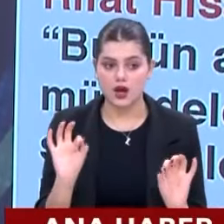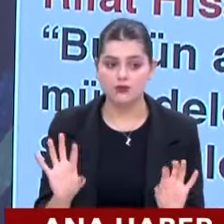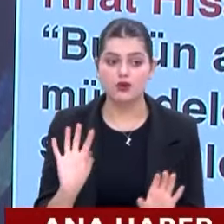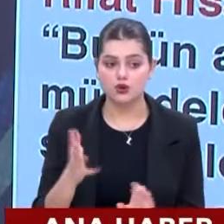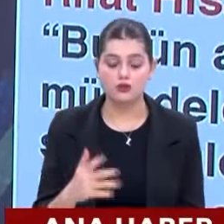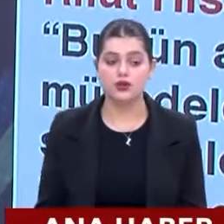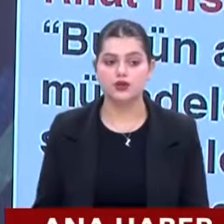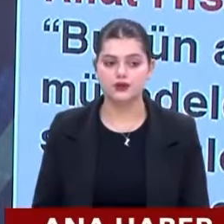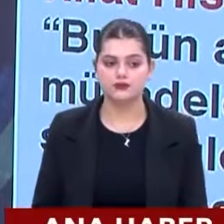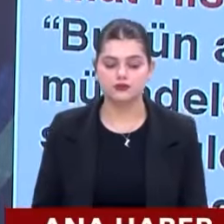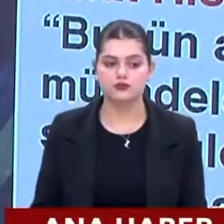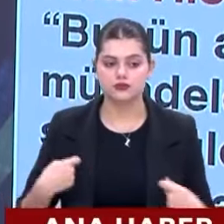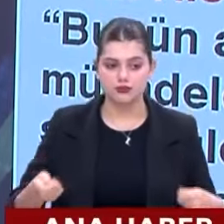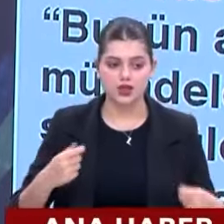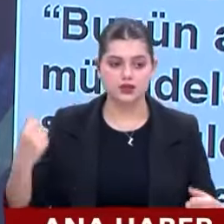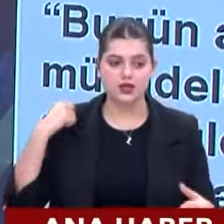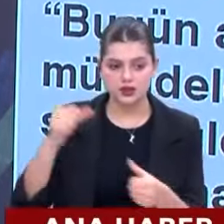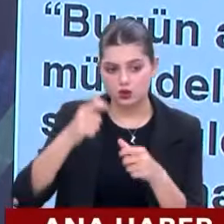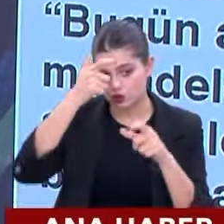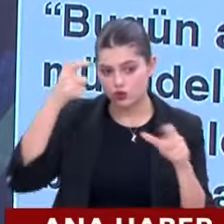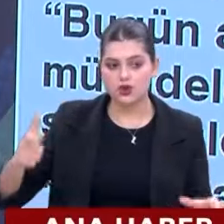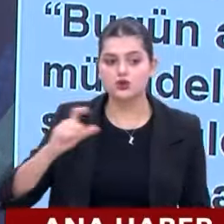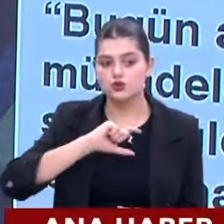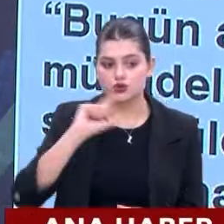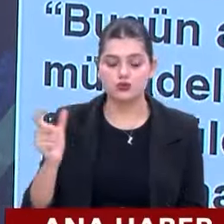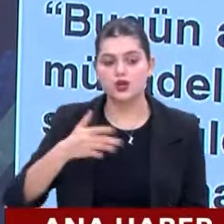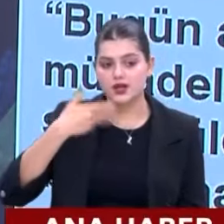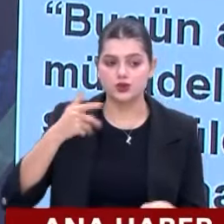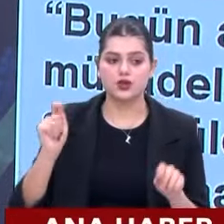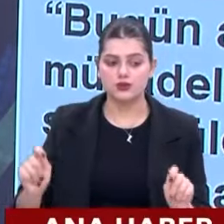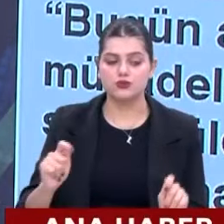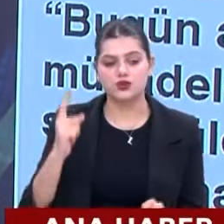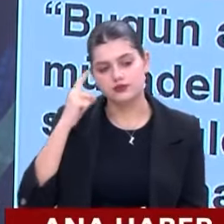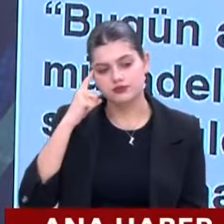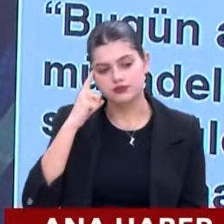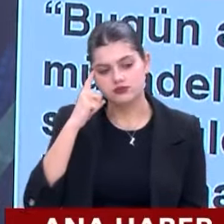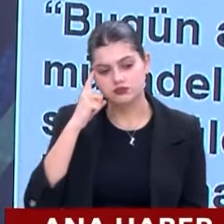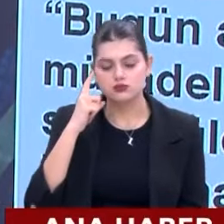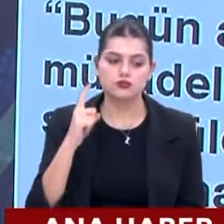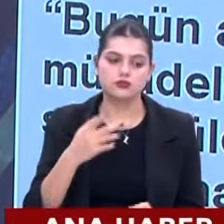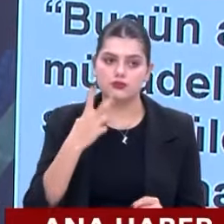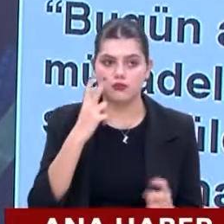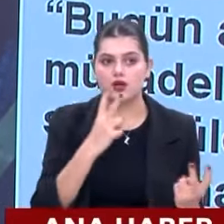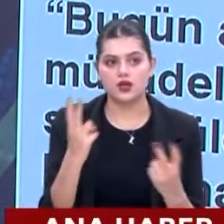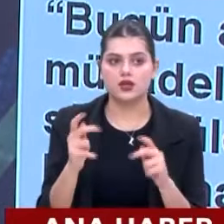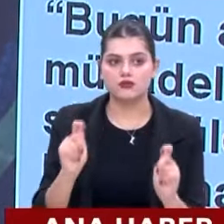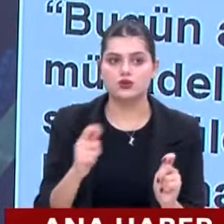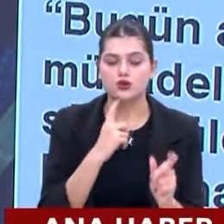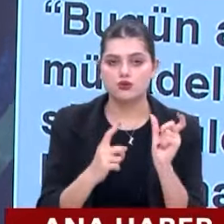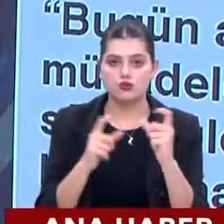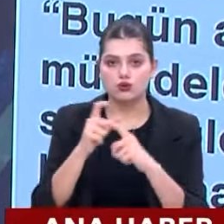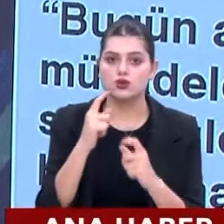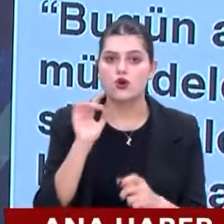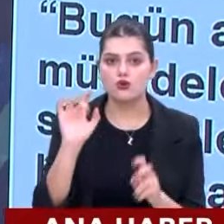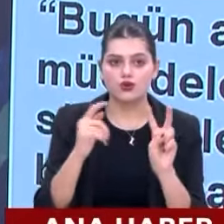makul. Muhtemelen piyasa yine Türkiye Cumhuriyeti Merkez Bankası'nın açıklayacağı tahmin üst bandına odaklanacaktır. Uğur Gürses diyor ki